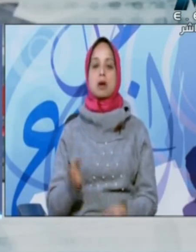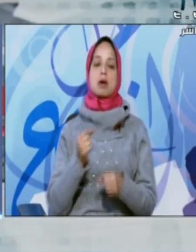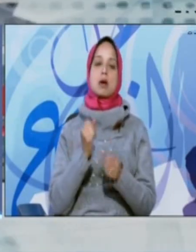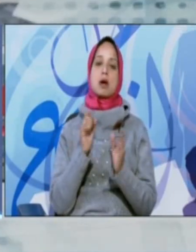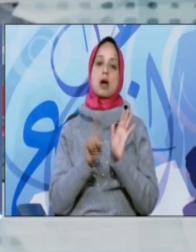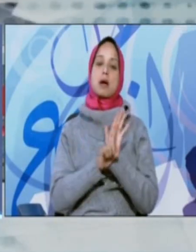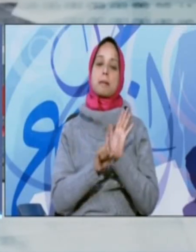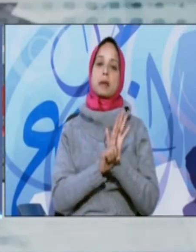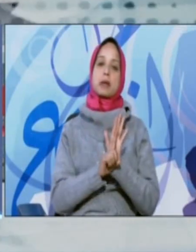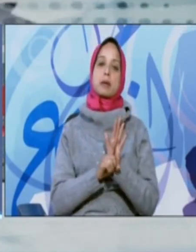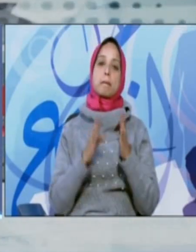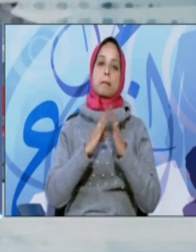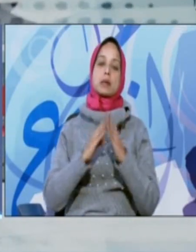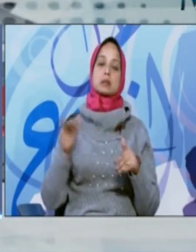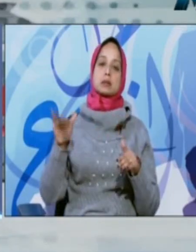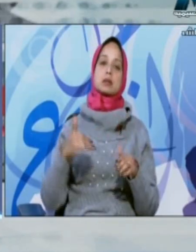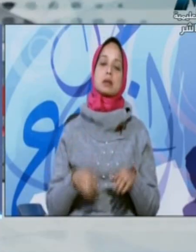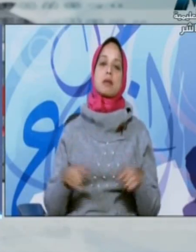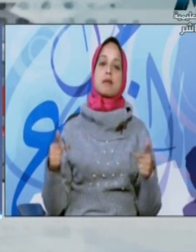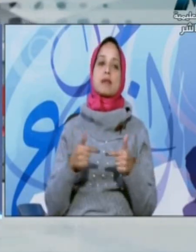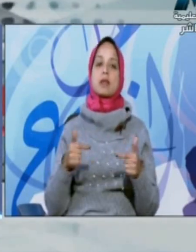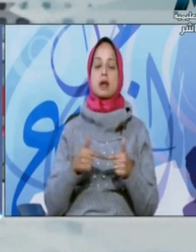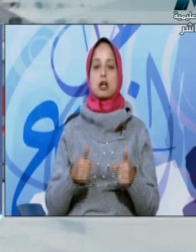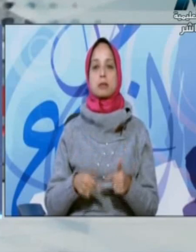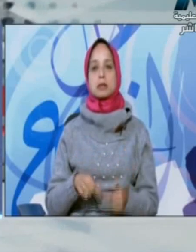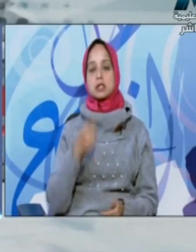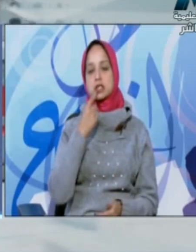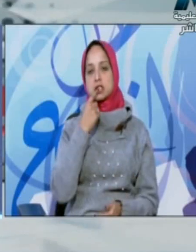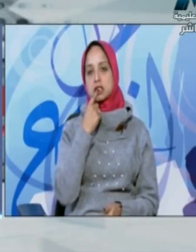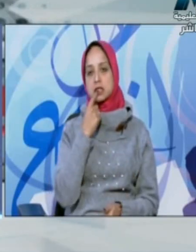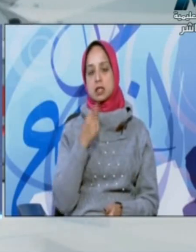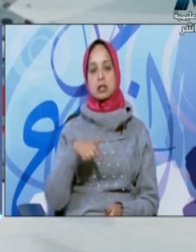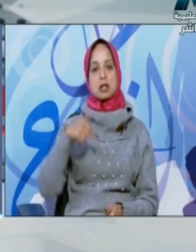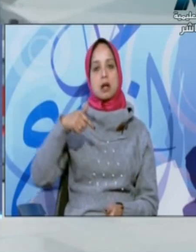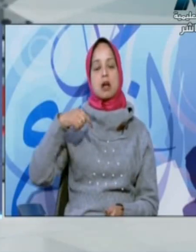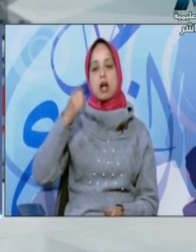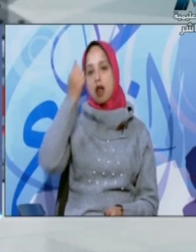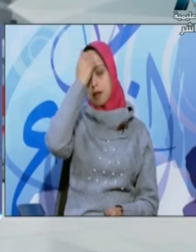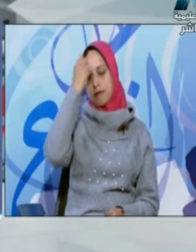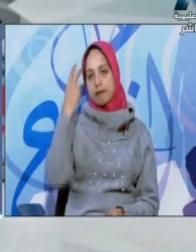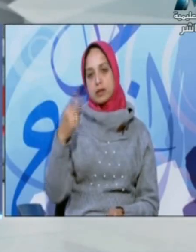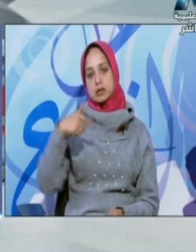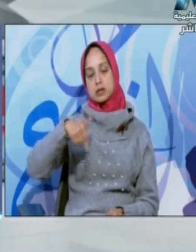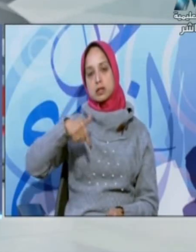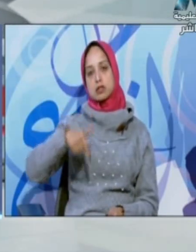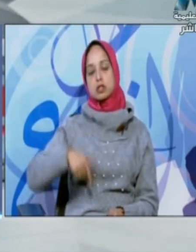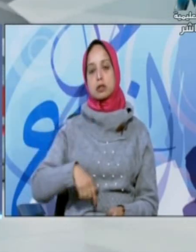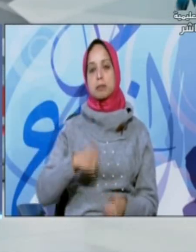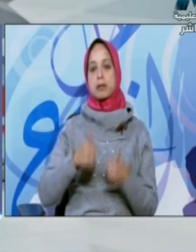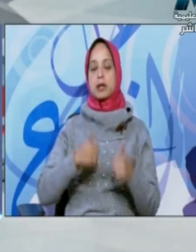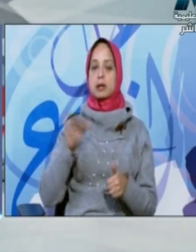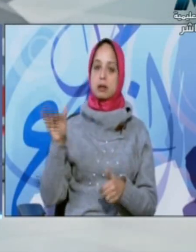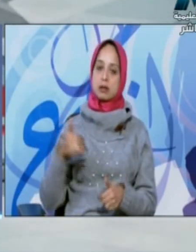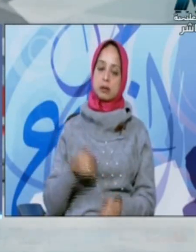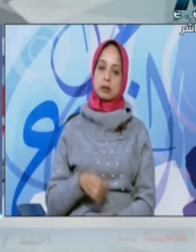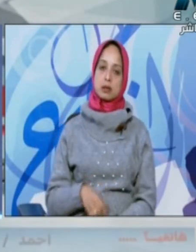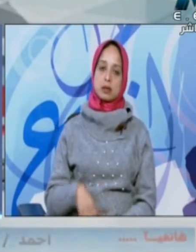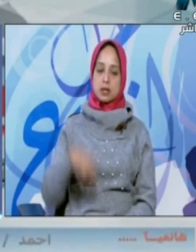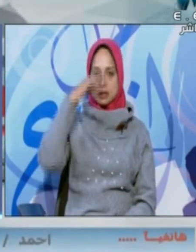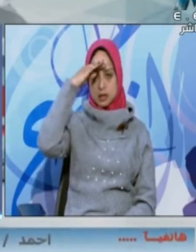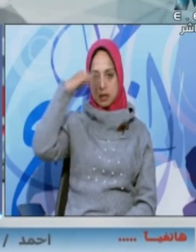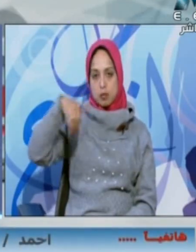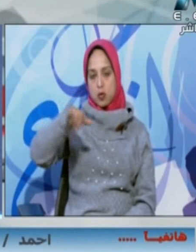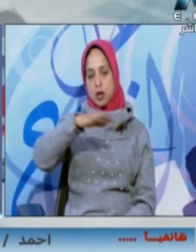الحرب. السؤال ده برضو كان من الأسئلة الشائكة اللي هو في 2016 دور أول. معانا محمد، السلام عليكم محمد.